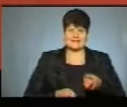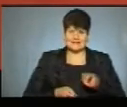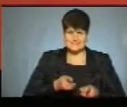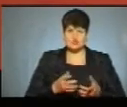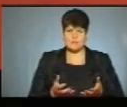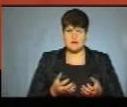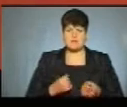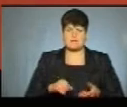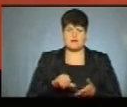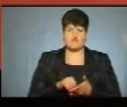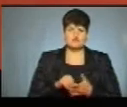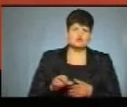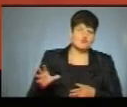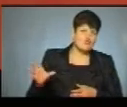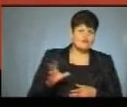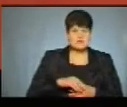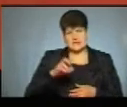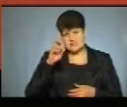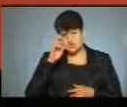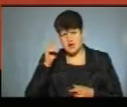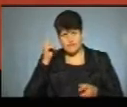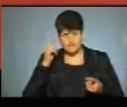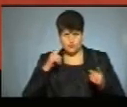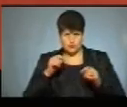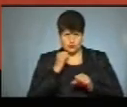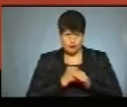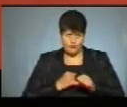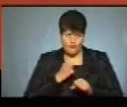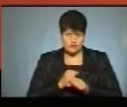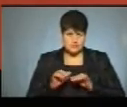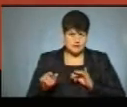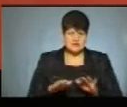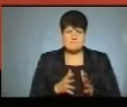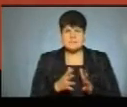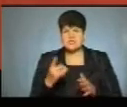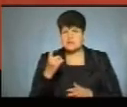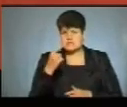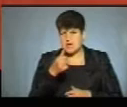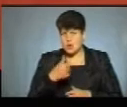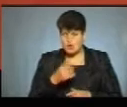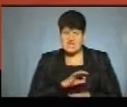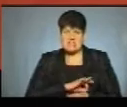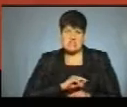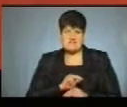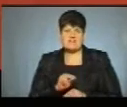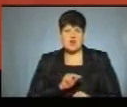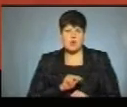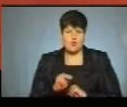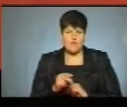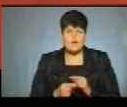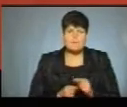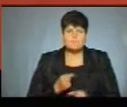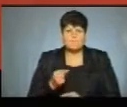приймав участь в усіх державотворчих процесах уже більше 100 років і виховує це